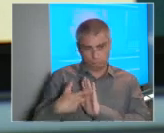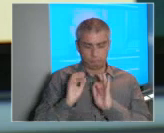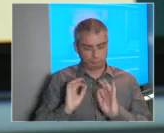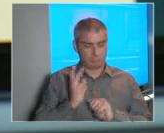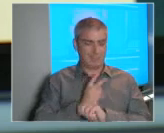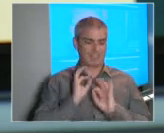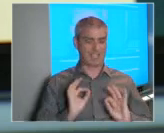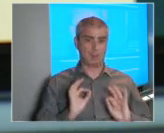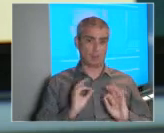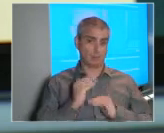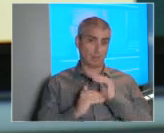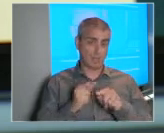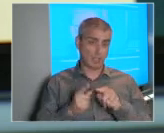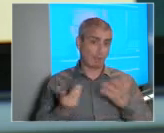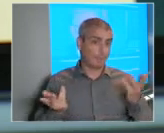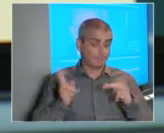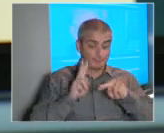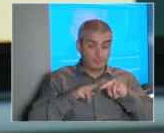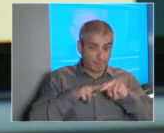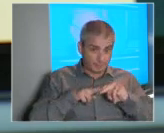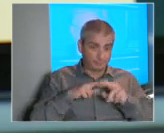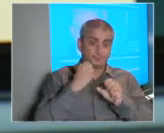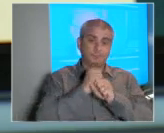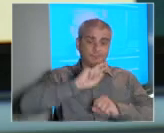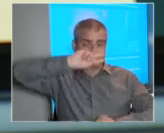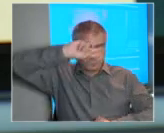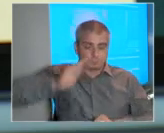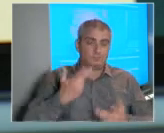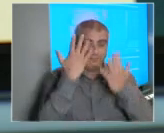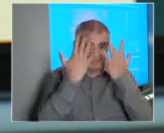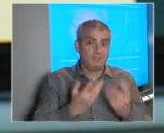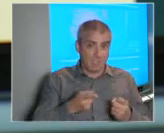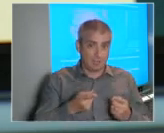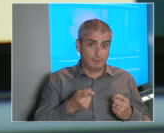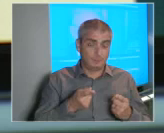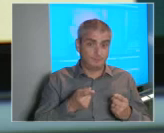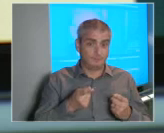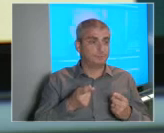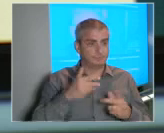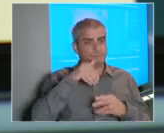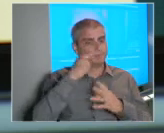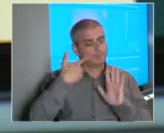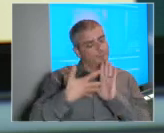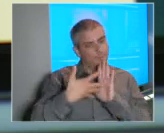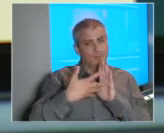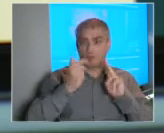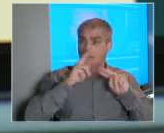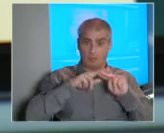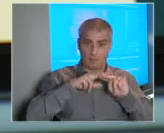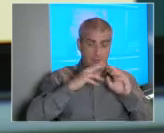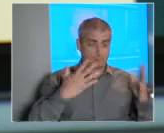תקינות ההליך. לאחר מכן מתבצעת עוד ספירה, שוב, תוך בחינה. לאחר